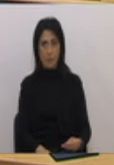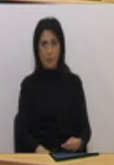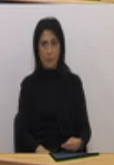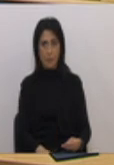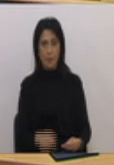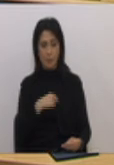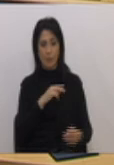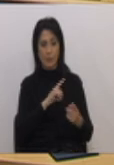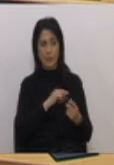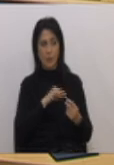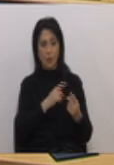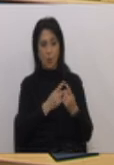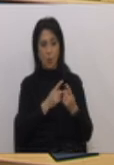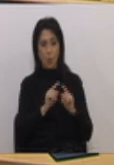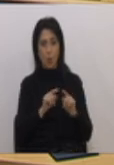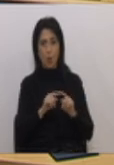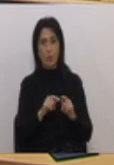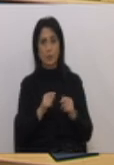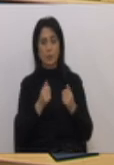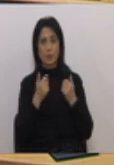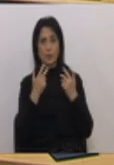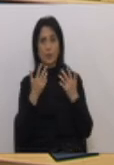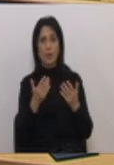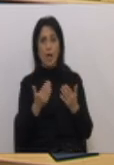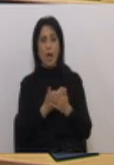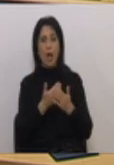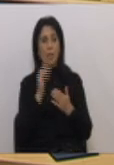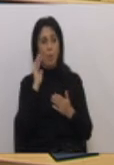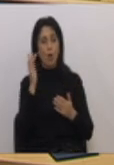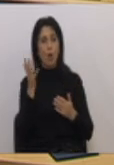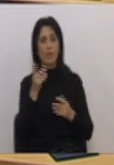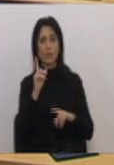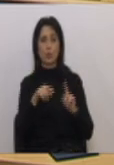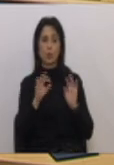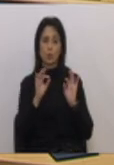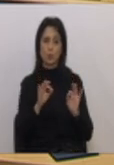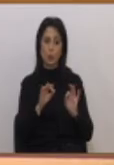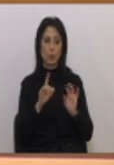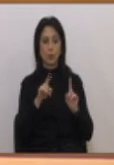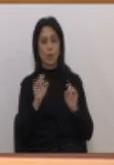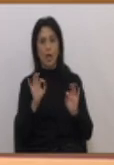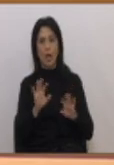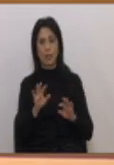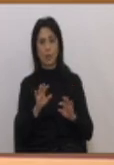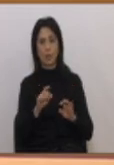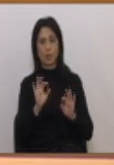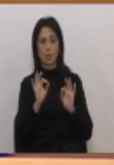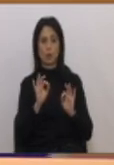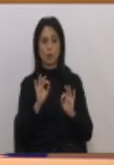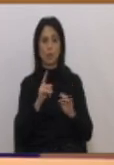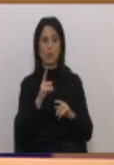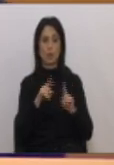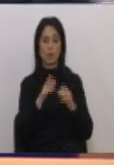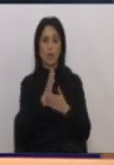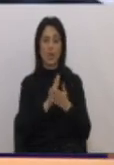Ჩემი კოლეგებისგან, ოპოზიციდან იმდენი ამბავი მოვისმინე, ზოგი სწორი, ზოგი არასწორი, ზოგი ნახევრად სიცრუე, რომ